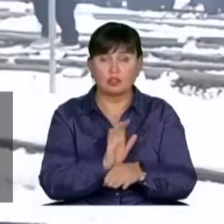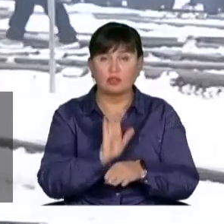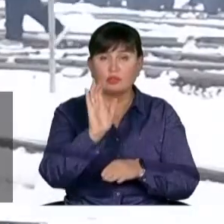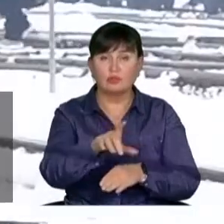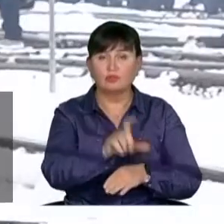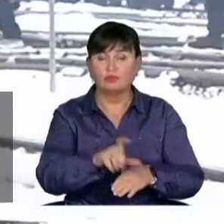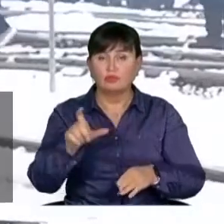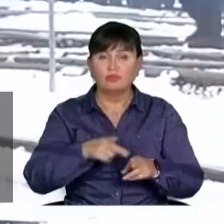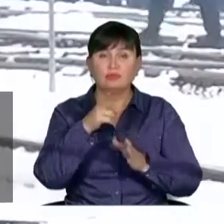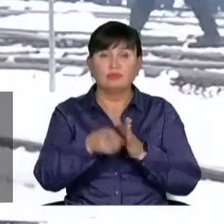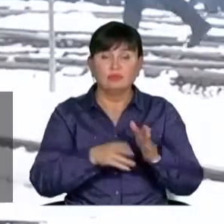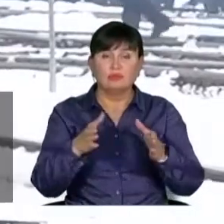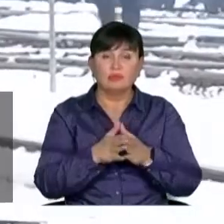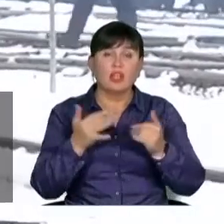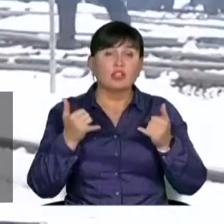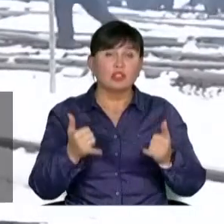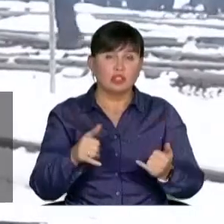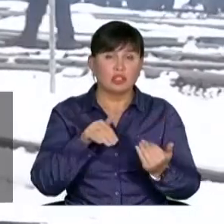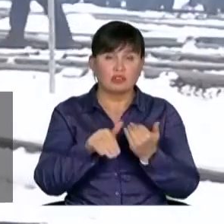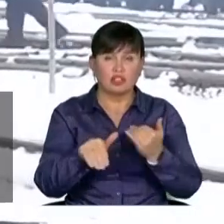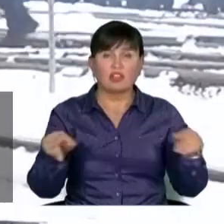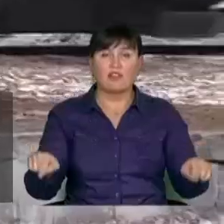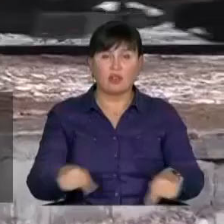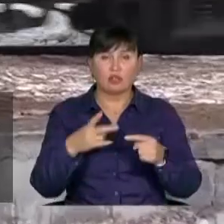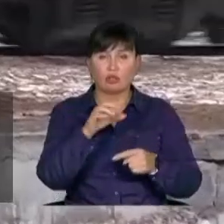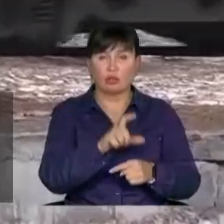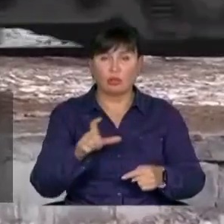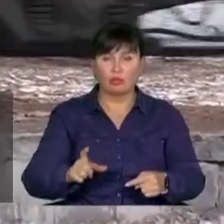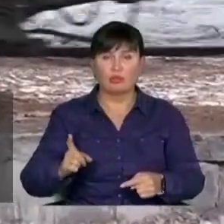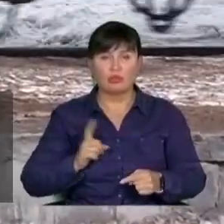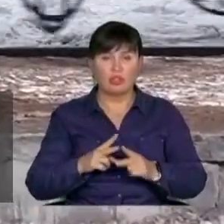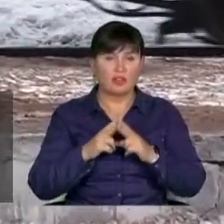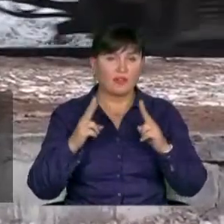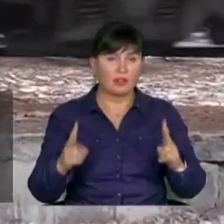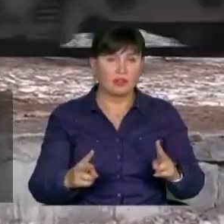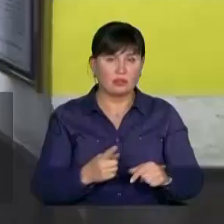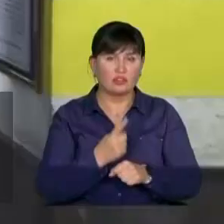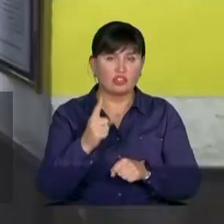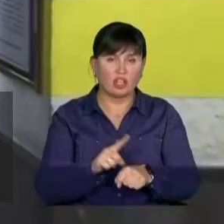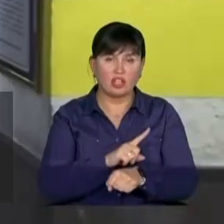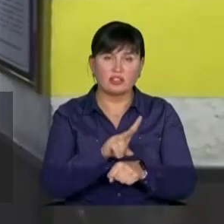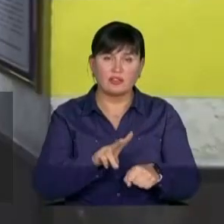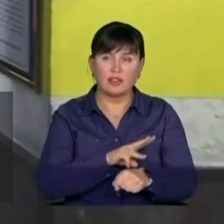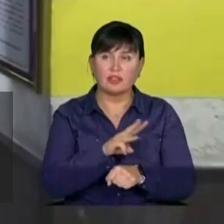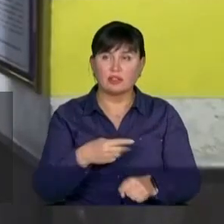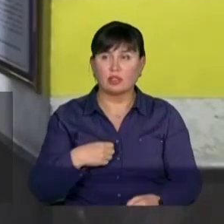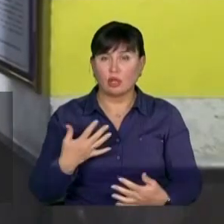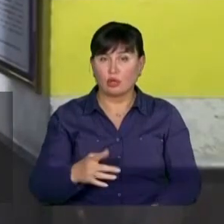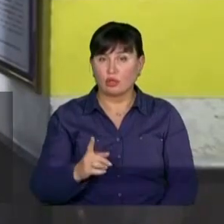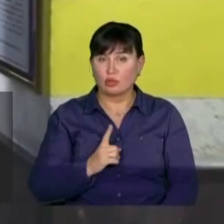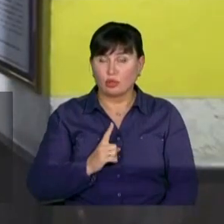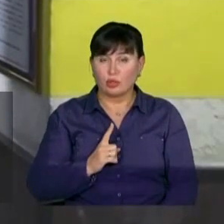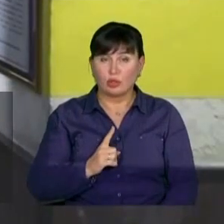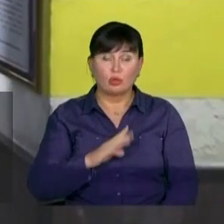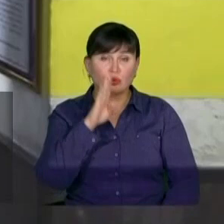сотрудников железнодорожной компании. Сейчас движение восстановлено, но людям пришлось ждать на вокзалах по несколько часов. Рейс жду, считай, с